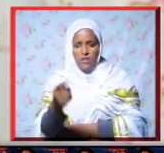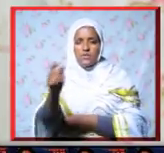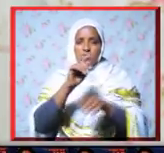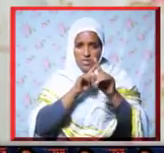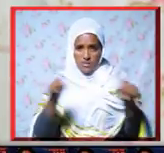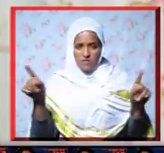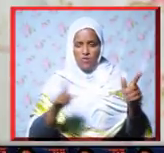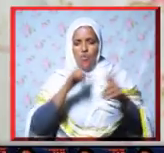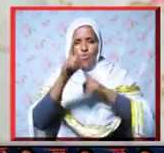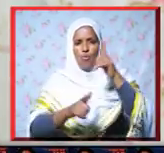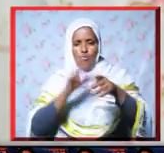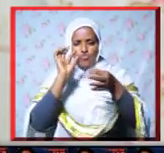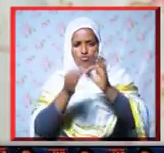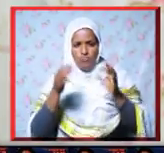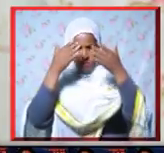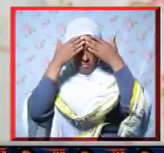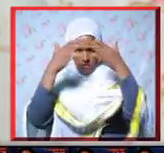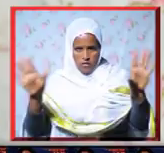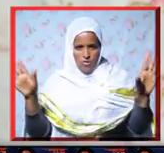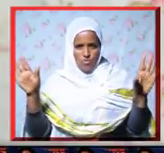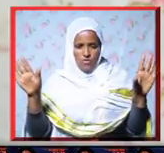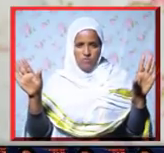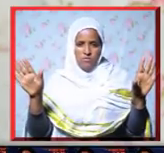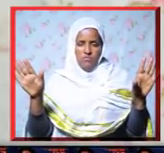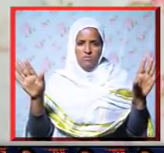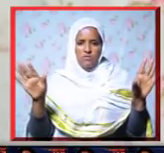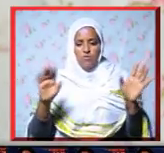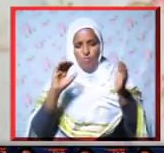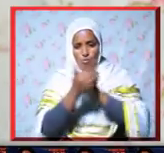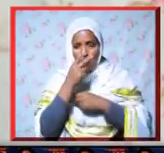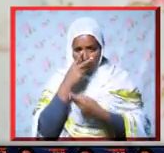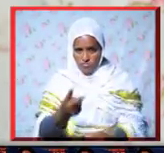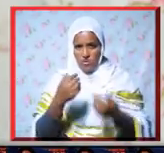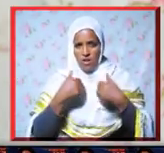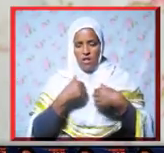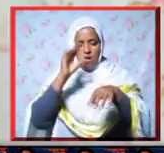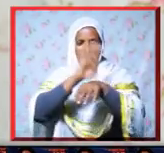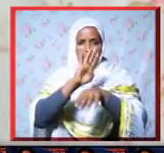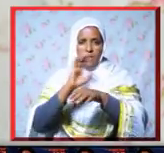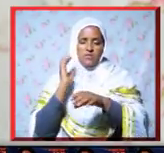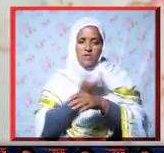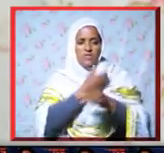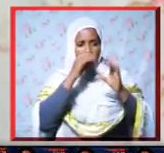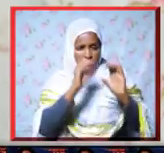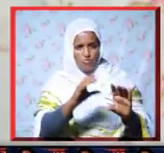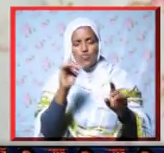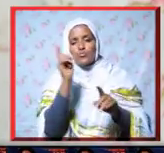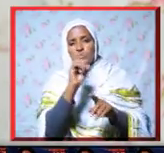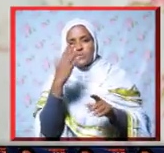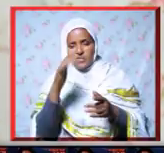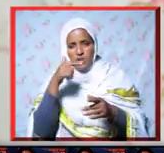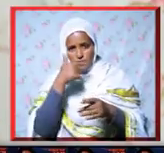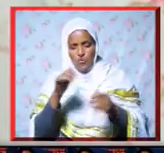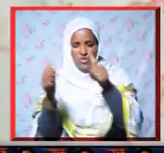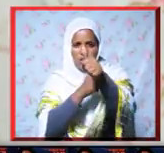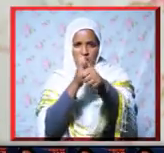ግን ቋንቋውም ትርጉሙም የማይታወቅ እንደሆነ እናያለን። ከቤተ ክርስቲያናችን አስተምህሮ አንጻር ምን ይመስላል